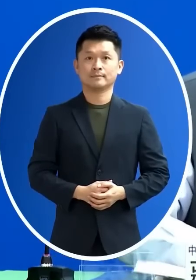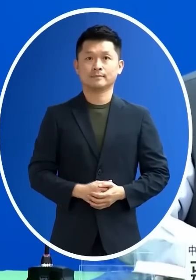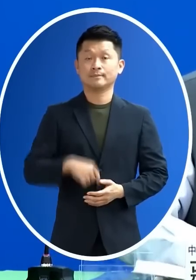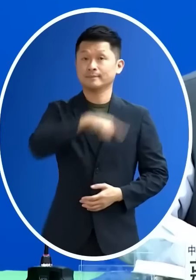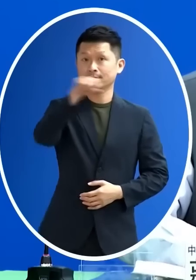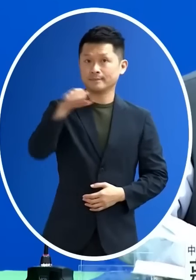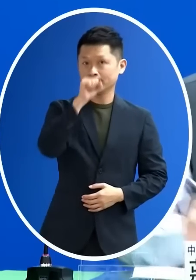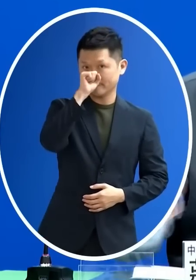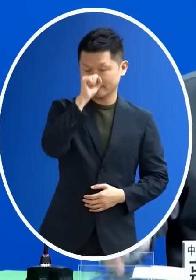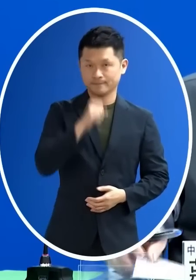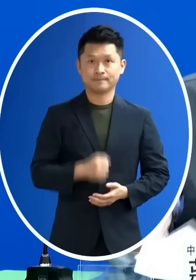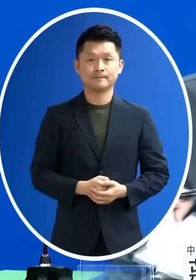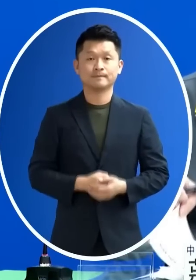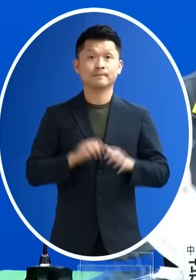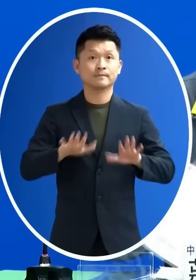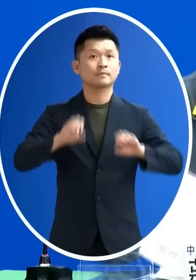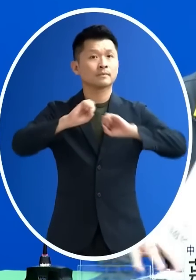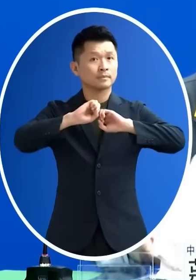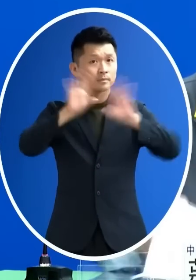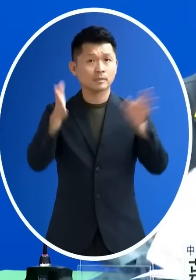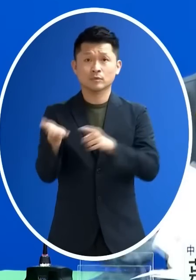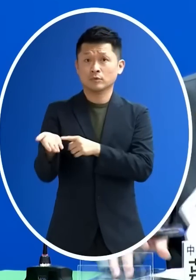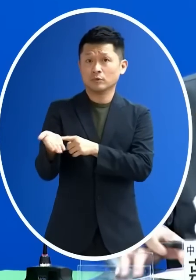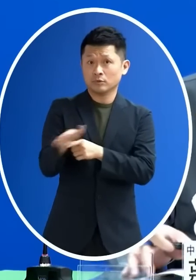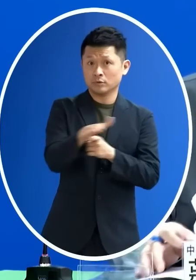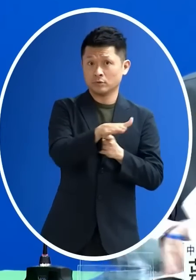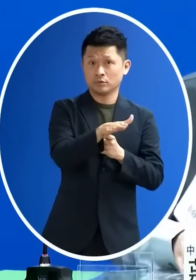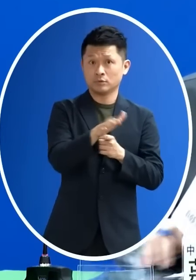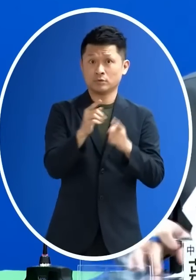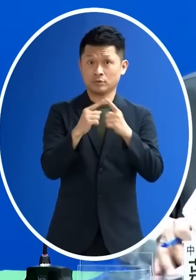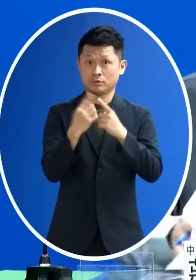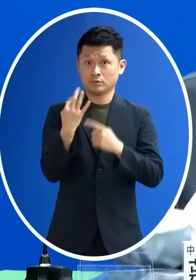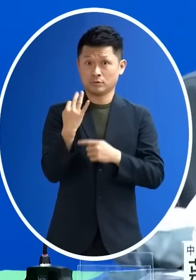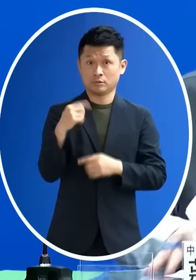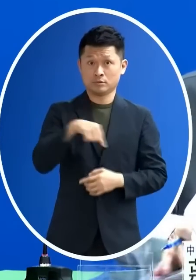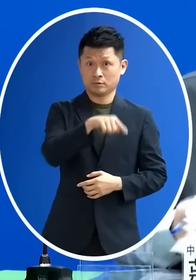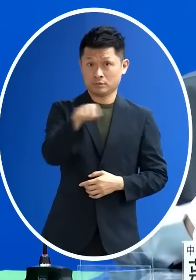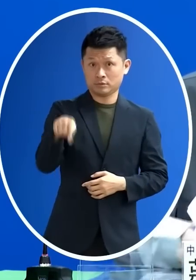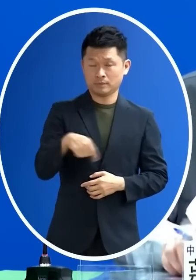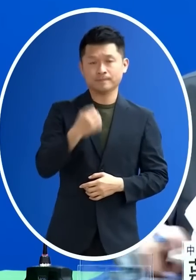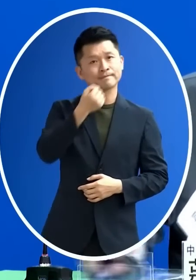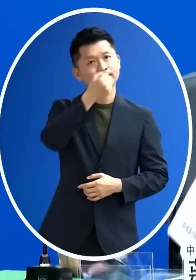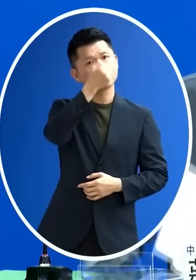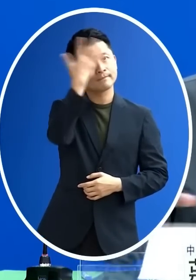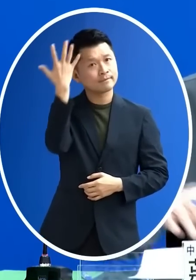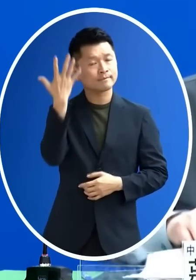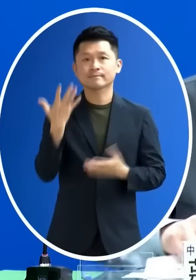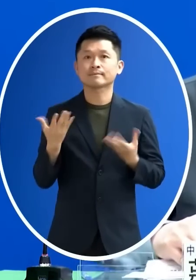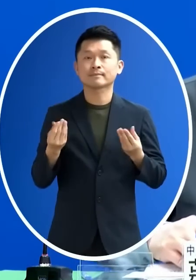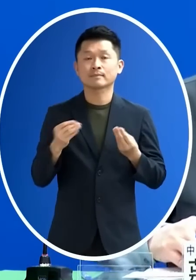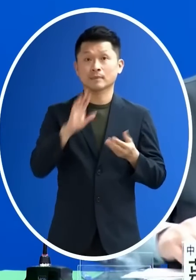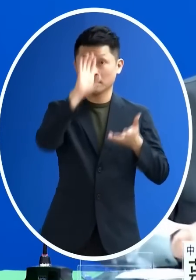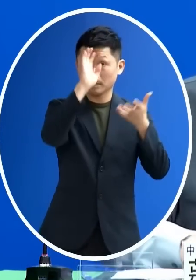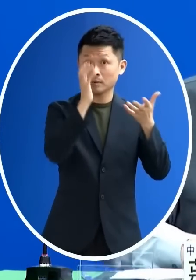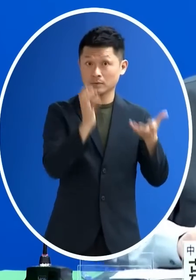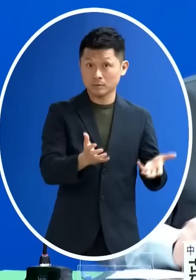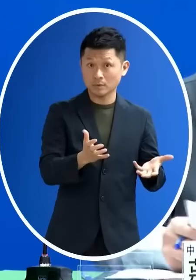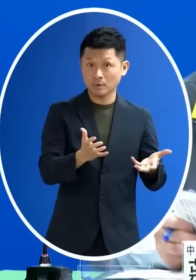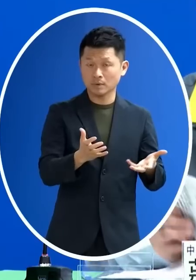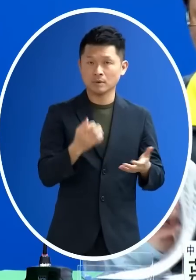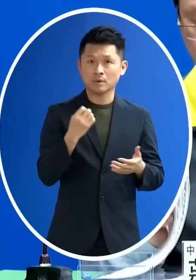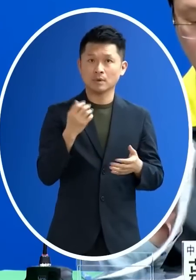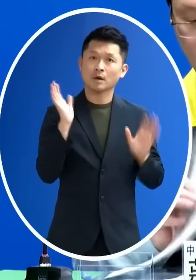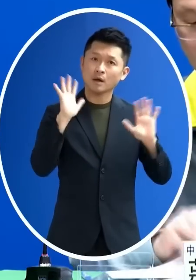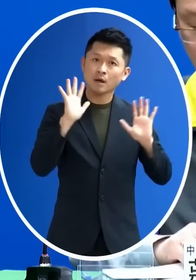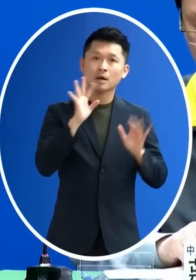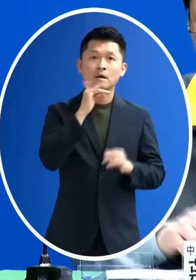好，那大家好，那今天公布的这个死亡病例当中，是没有这个较年轻的个案，那重症的部分也没有新